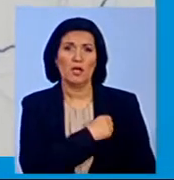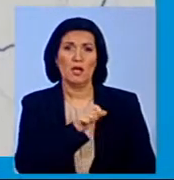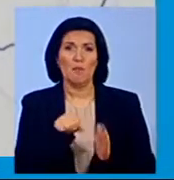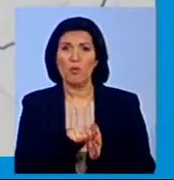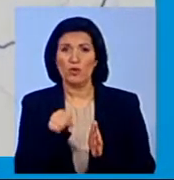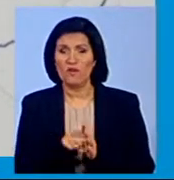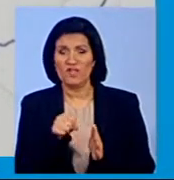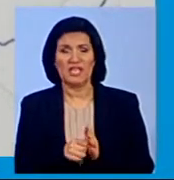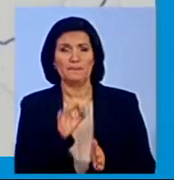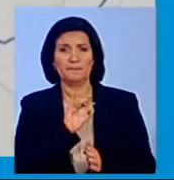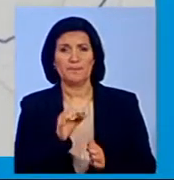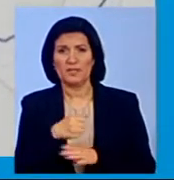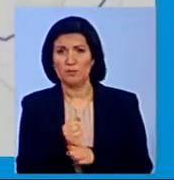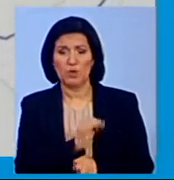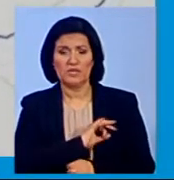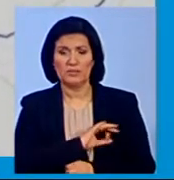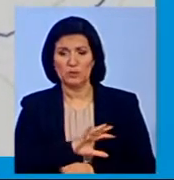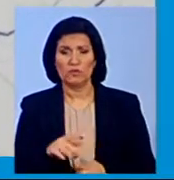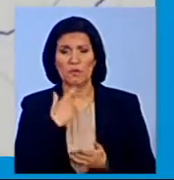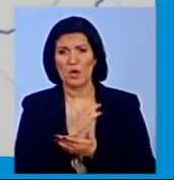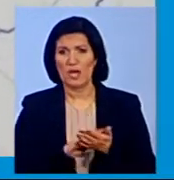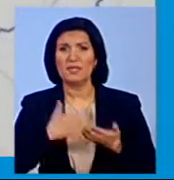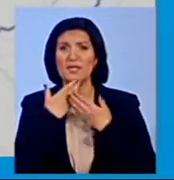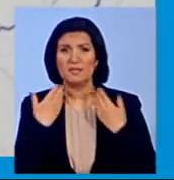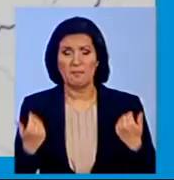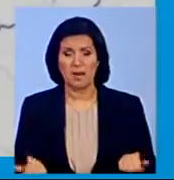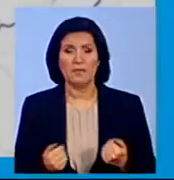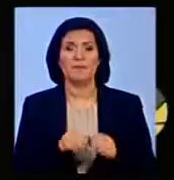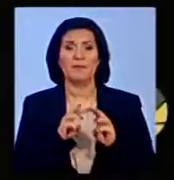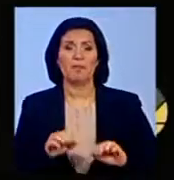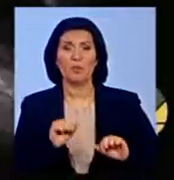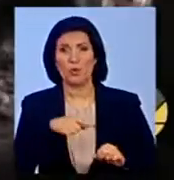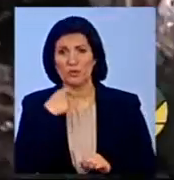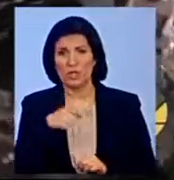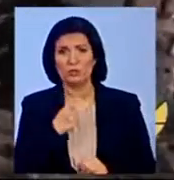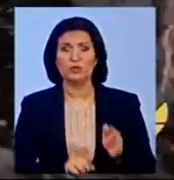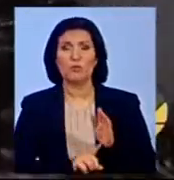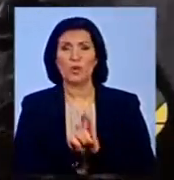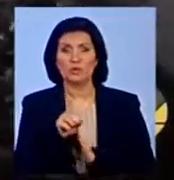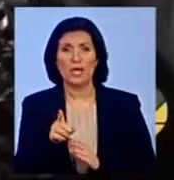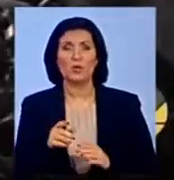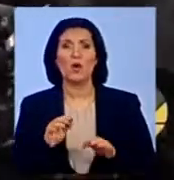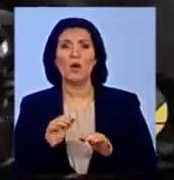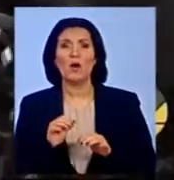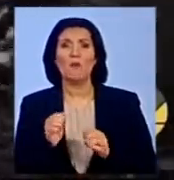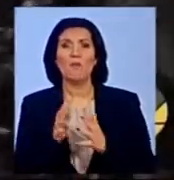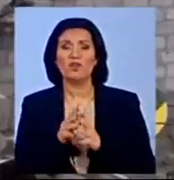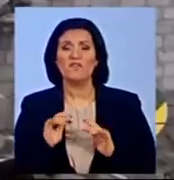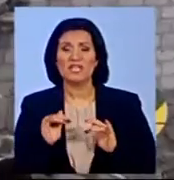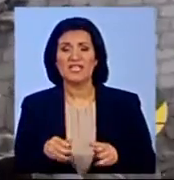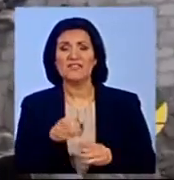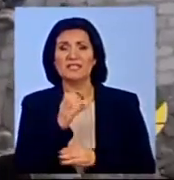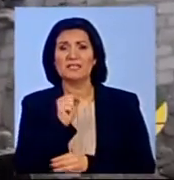застосовували. Поранених серед військовиків немає. У Міноборони розповіли, що з початку бойових дій сапери знешкодили 340